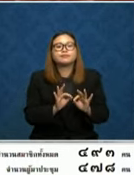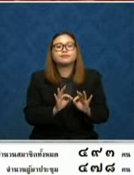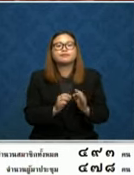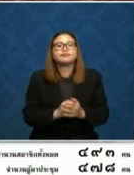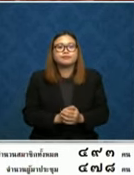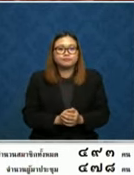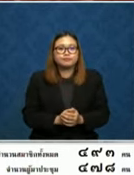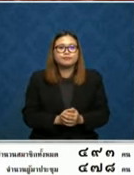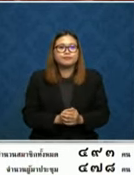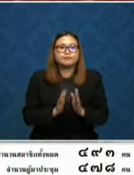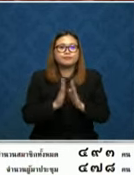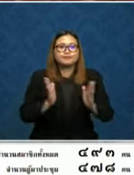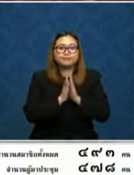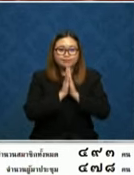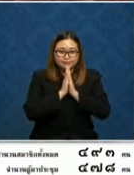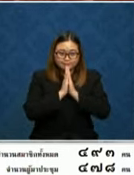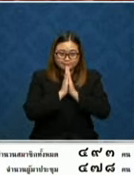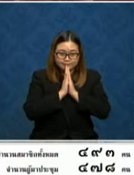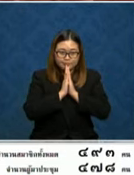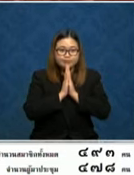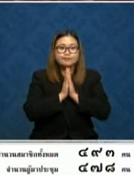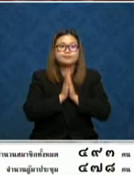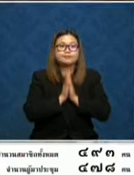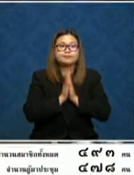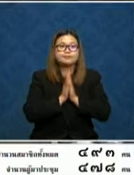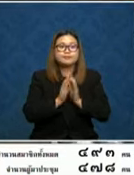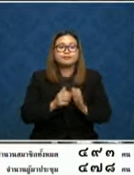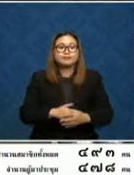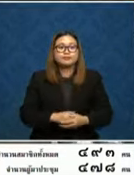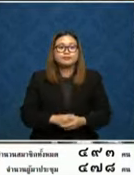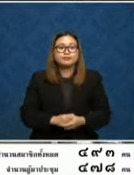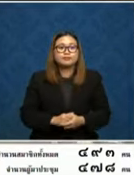การรีดไขมันครับขอบพระคุณครับท่านประธาน